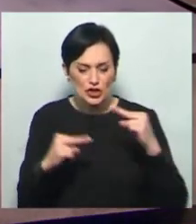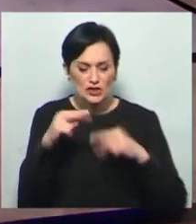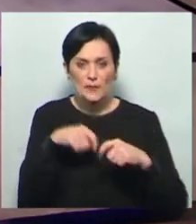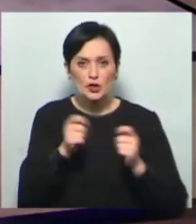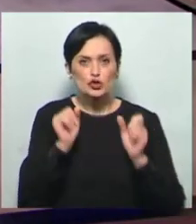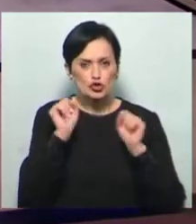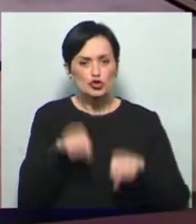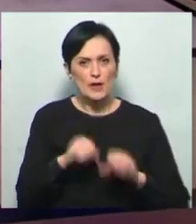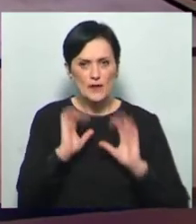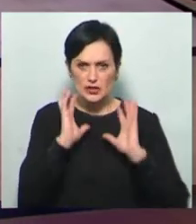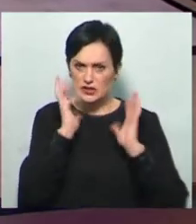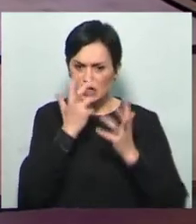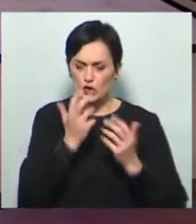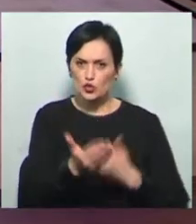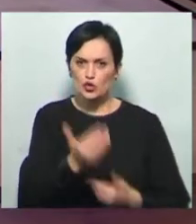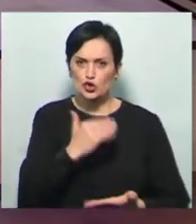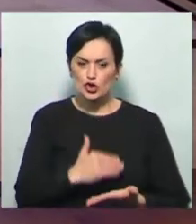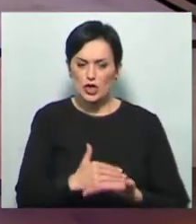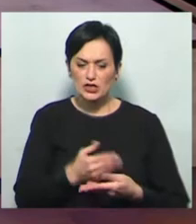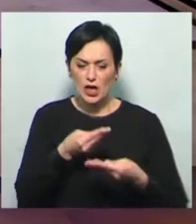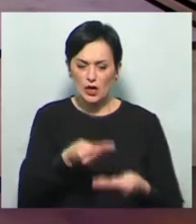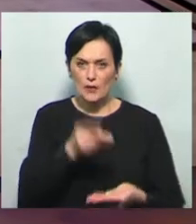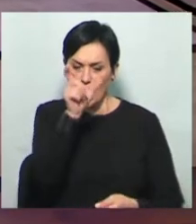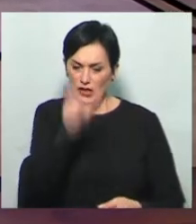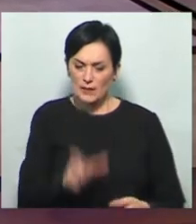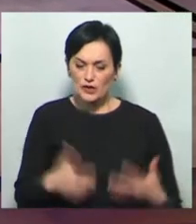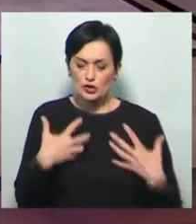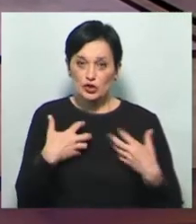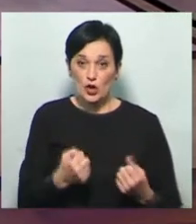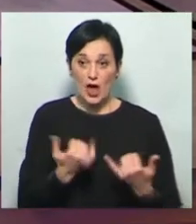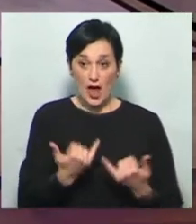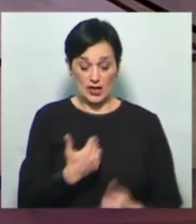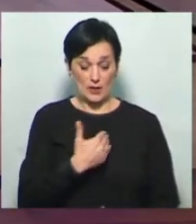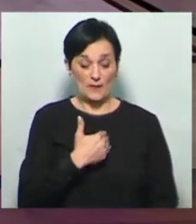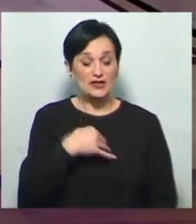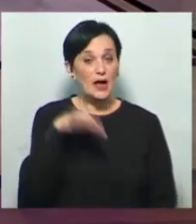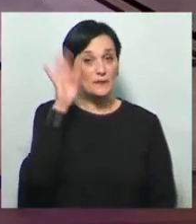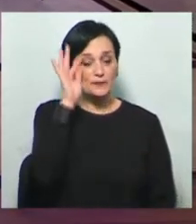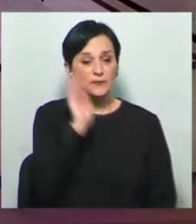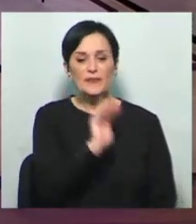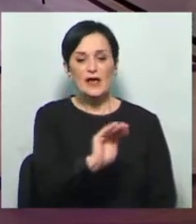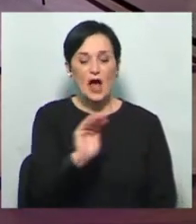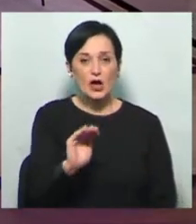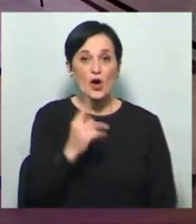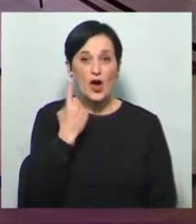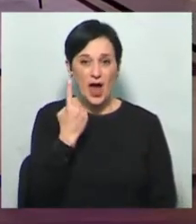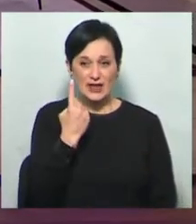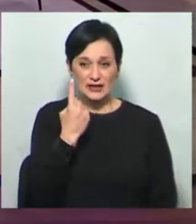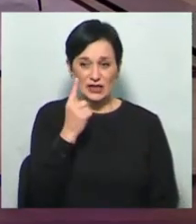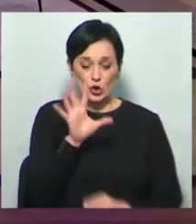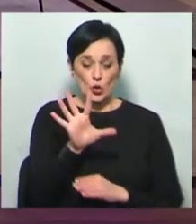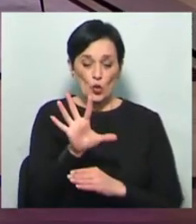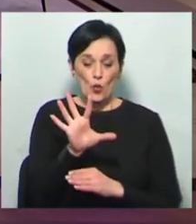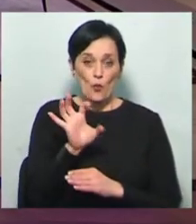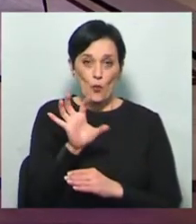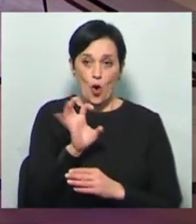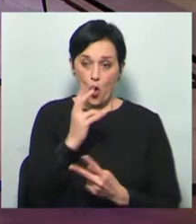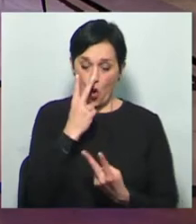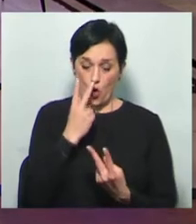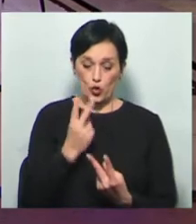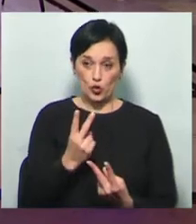იყოს ძალიან სერიოზული შედეგების მომტანი ადამიანის ჯანმრთელობისათვის. მე ახლა მინდა გაგახსენოთ ერთი ფოტო,